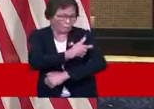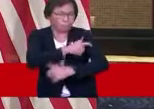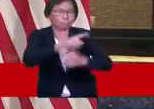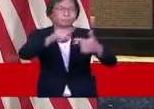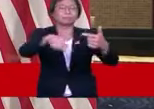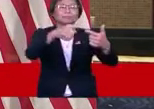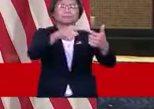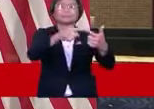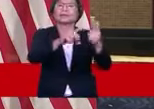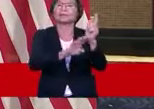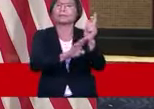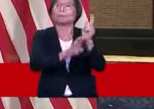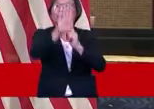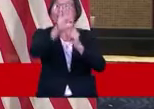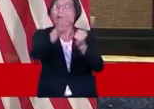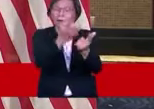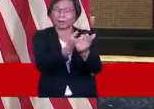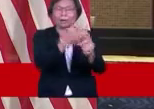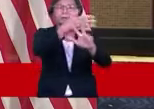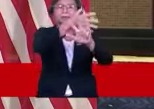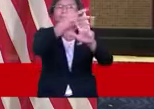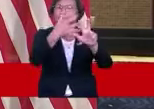pemulihan ekonomi